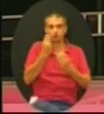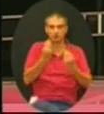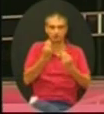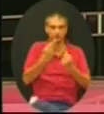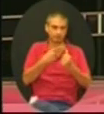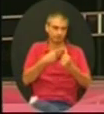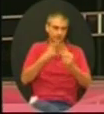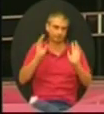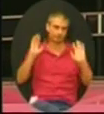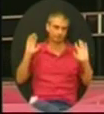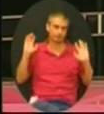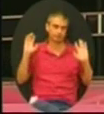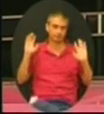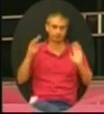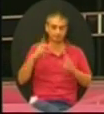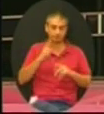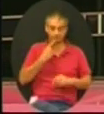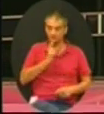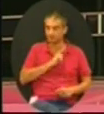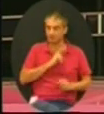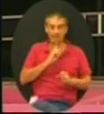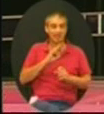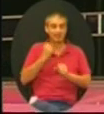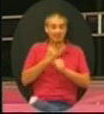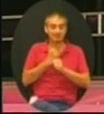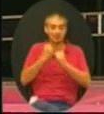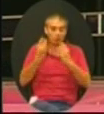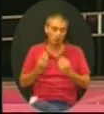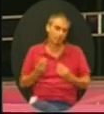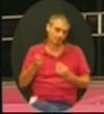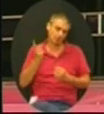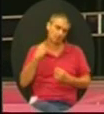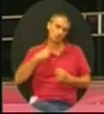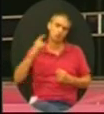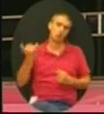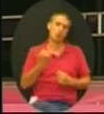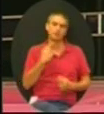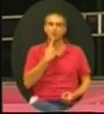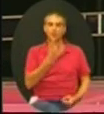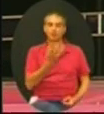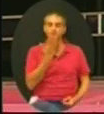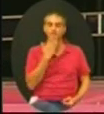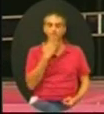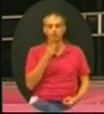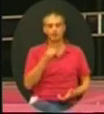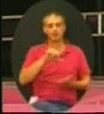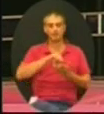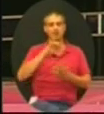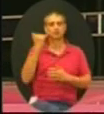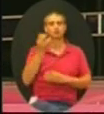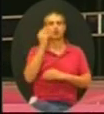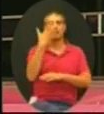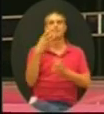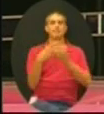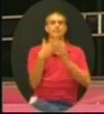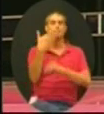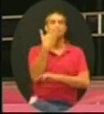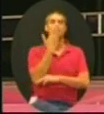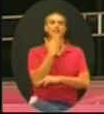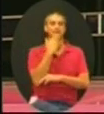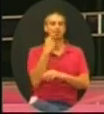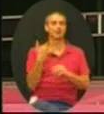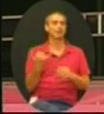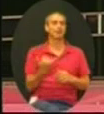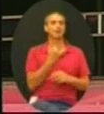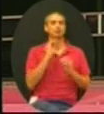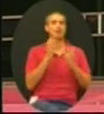סור מרע ועשה טוב. בסור, בעשה טוב, אני חושבת שאנחנו כל הזמן אומרים, ירושלים היא בירת הנצח של מדינת ישראל, היא